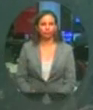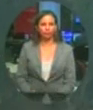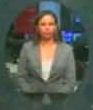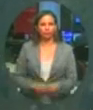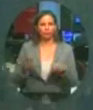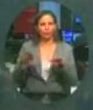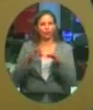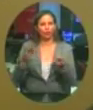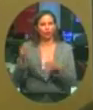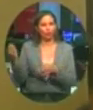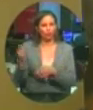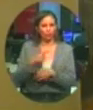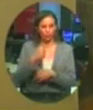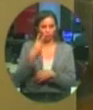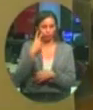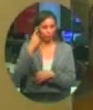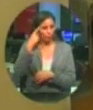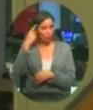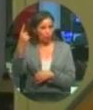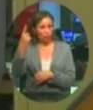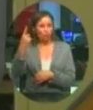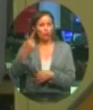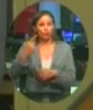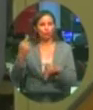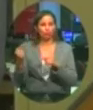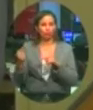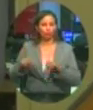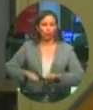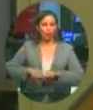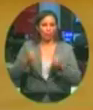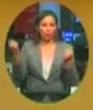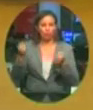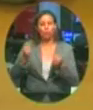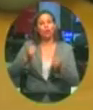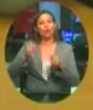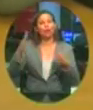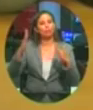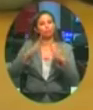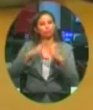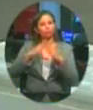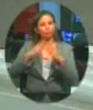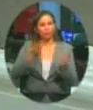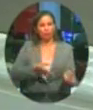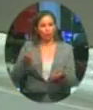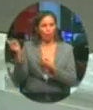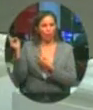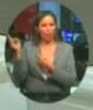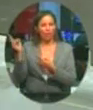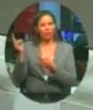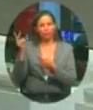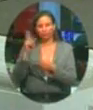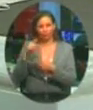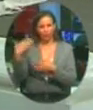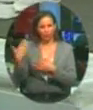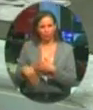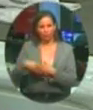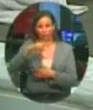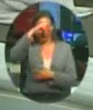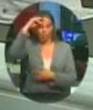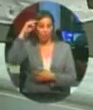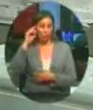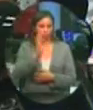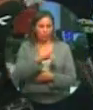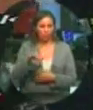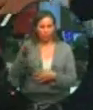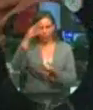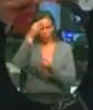כי המשבר סביב המחלקה המטו-אונקולוגית בבית החולים הדסה עין כרם רחוק מסיום. זאת לאחר שהורי הילדים החולים הודיעו